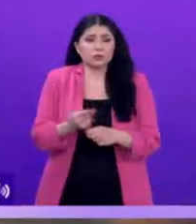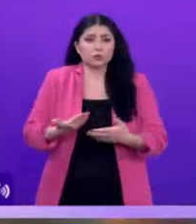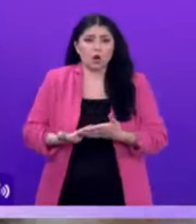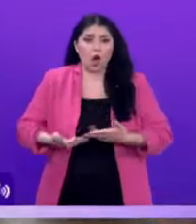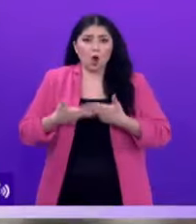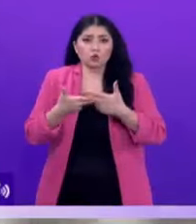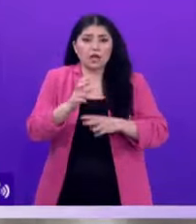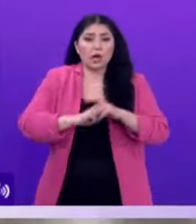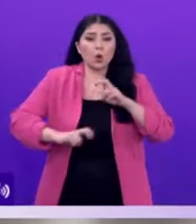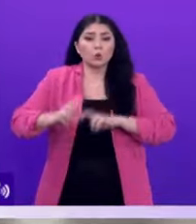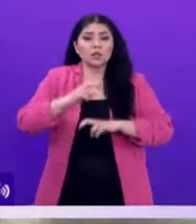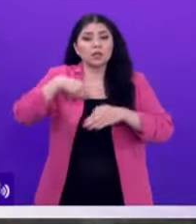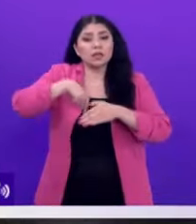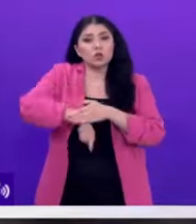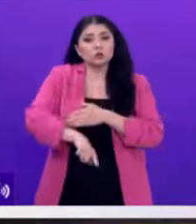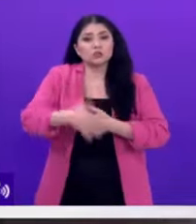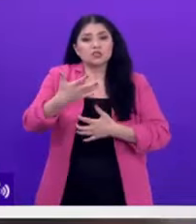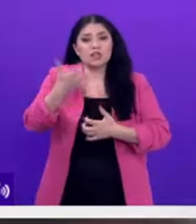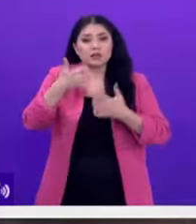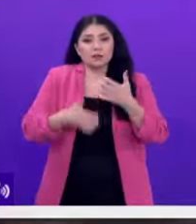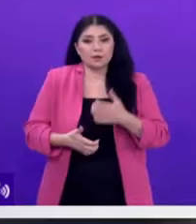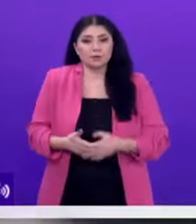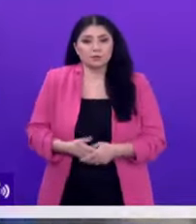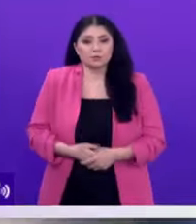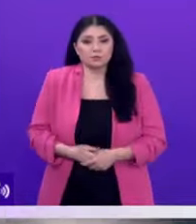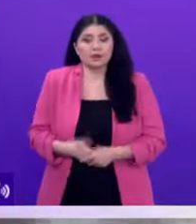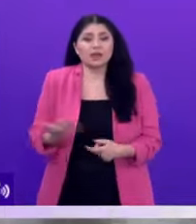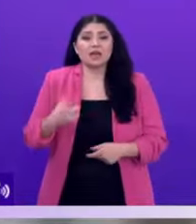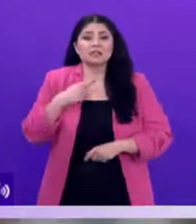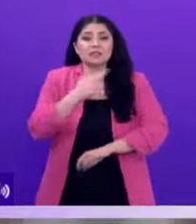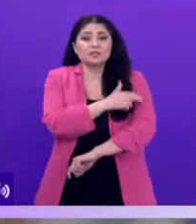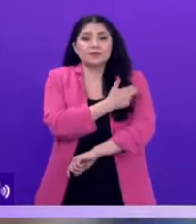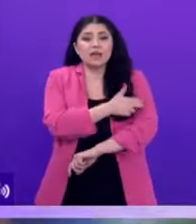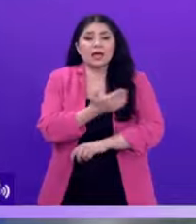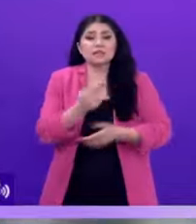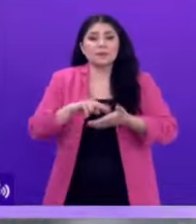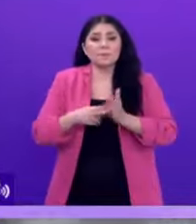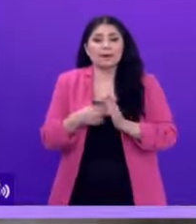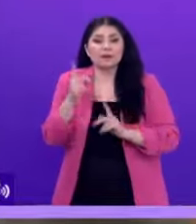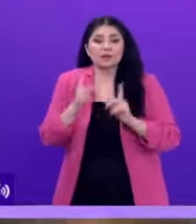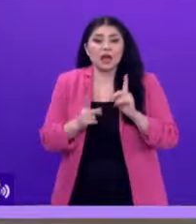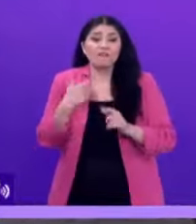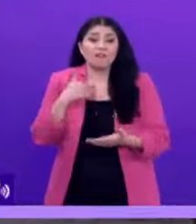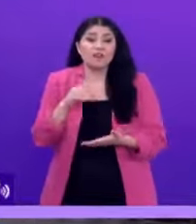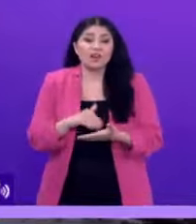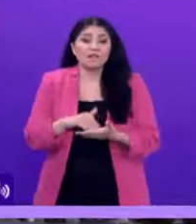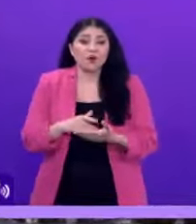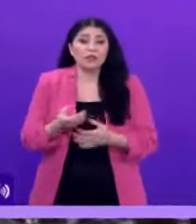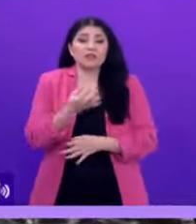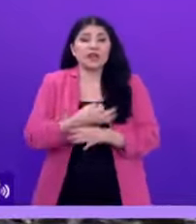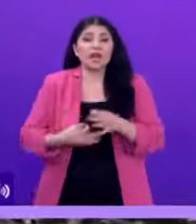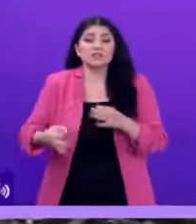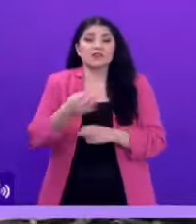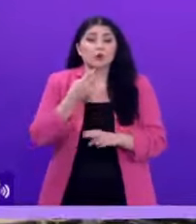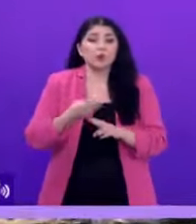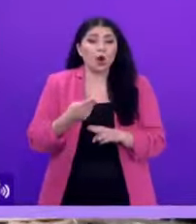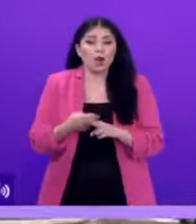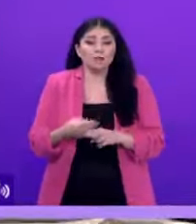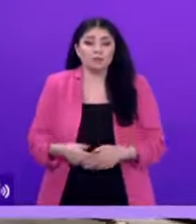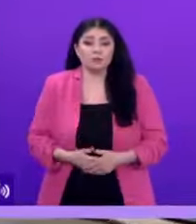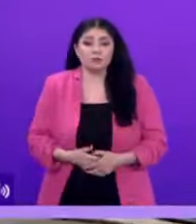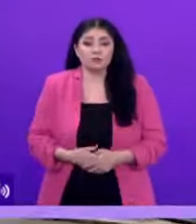la căutare sub dărâmături. Domnule Raed Arafat, care sunt spitalele care se pregătesc în cazul în care va fi nevoie de un transfer? Care ar fi